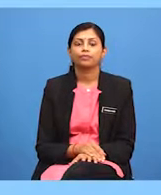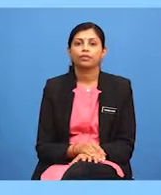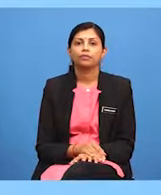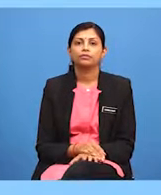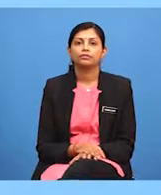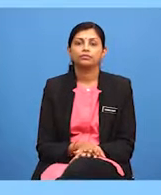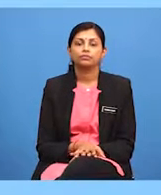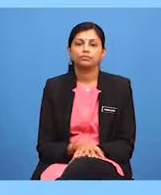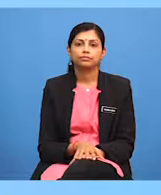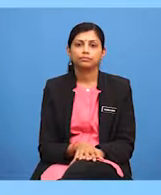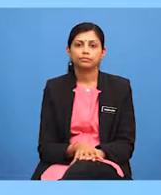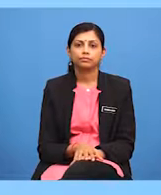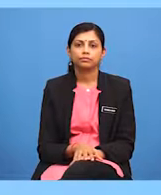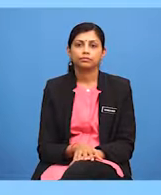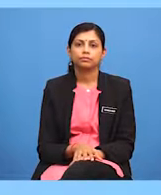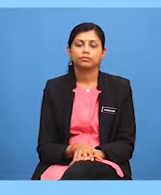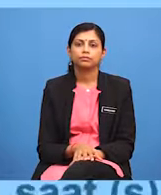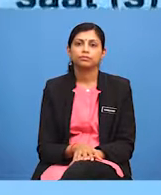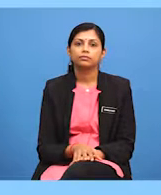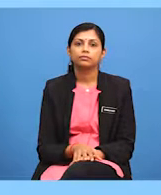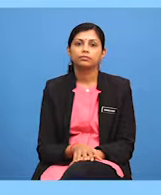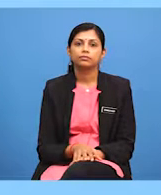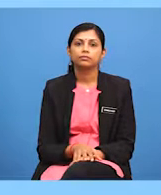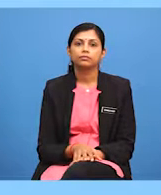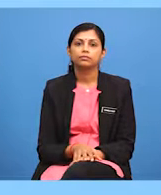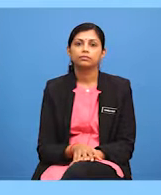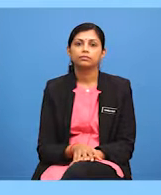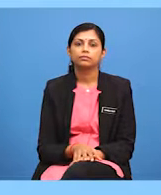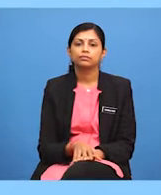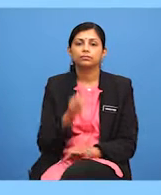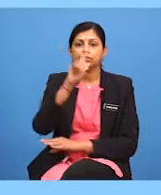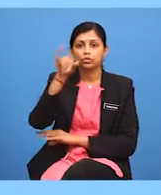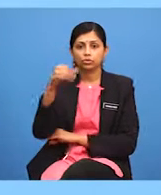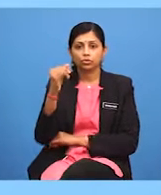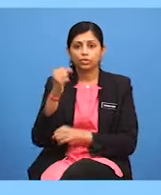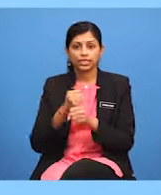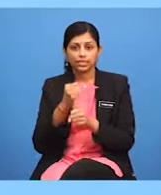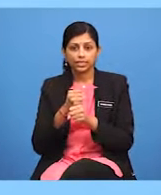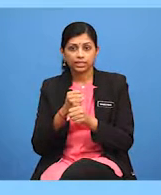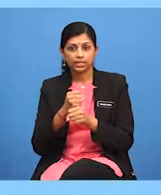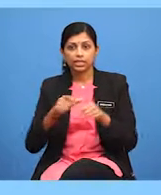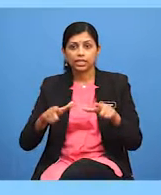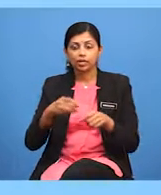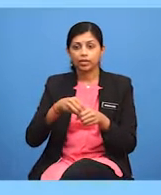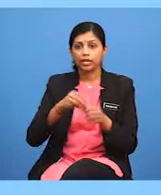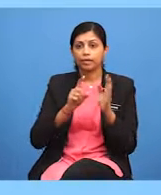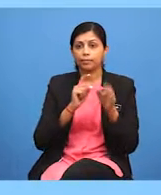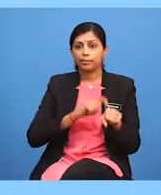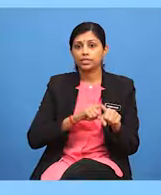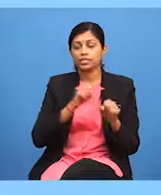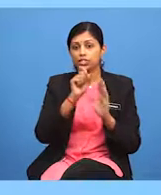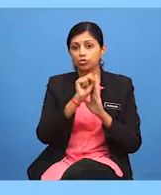kerja tersebut. Maka, 1 Joule kerja dilakukan dalam